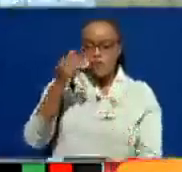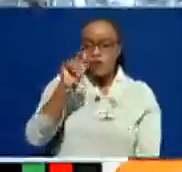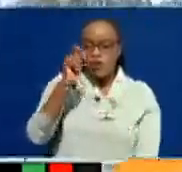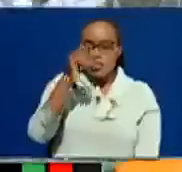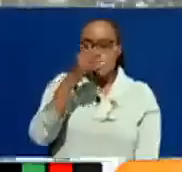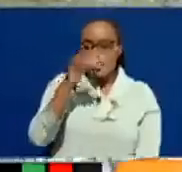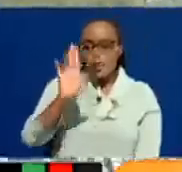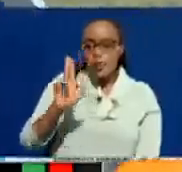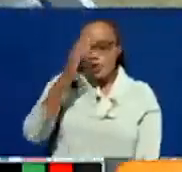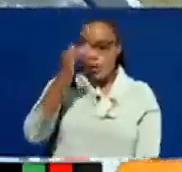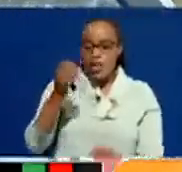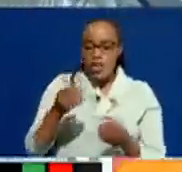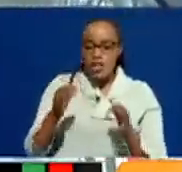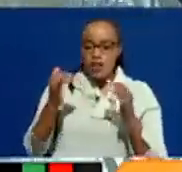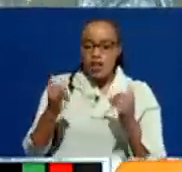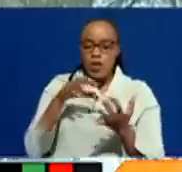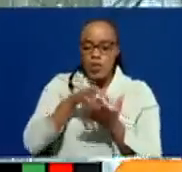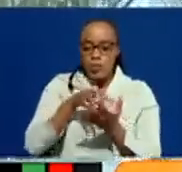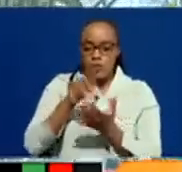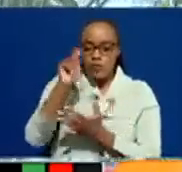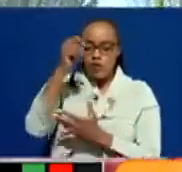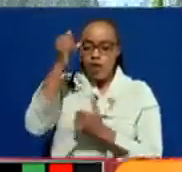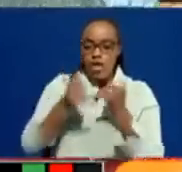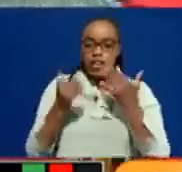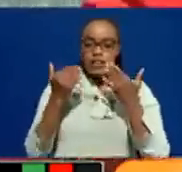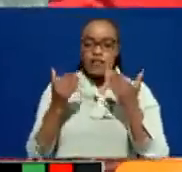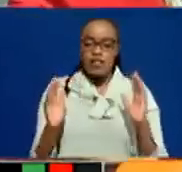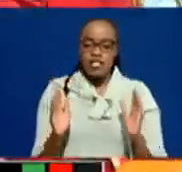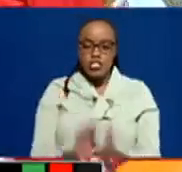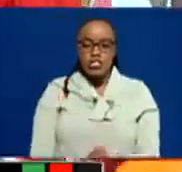kwa nini rasmi kwamba hadhi ya cheo cha urais inafika kikomo.